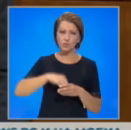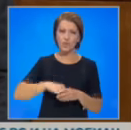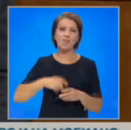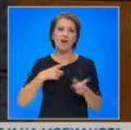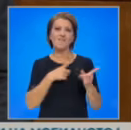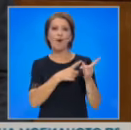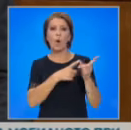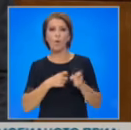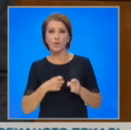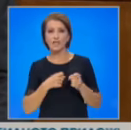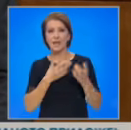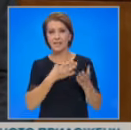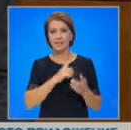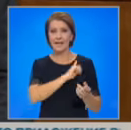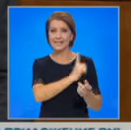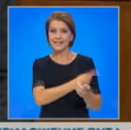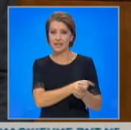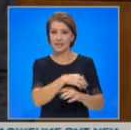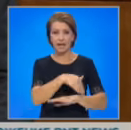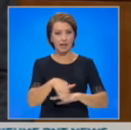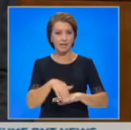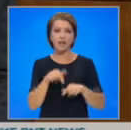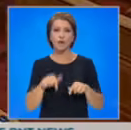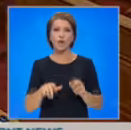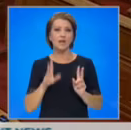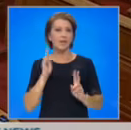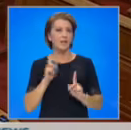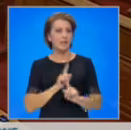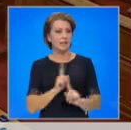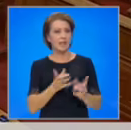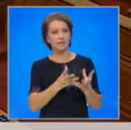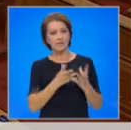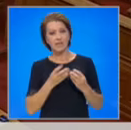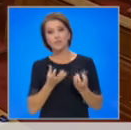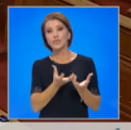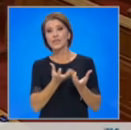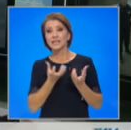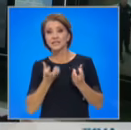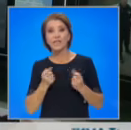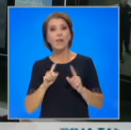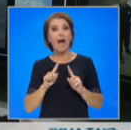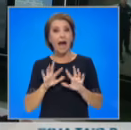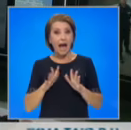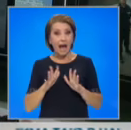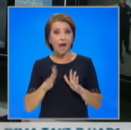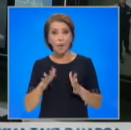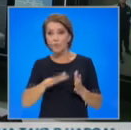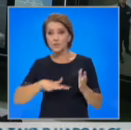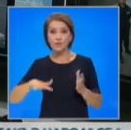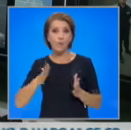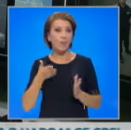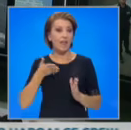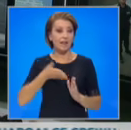сили в охраната на границата. Такова решение не е взето и ще бъде взето, когато обстановката го налага. До